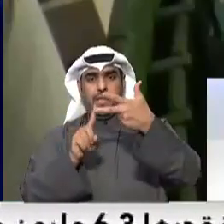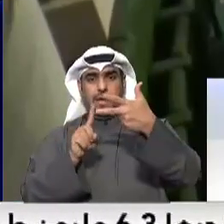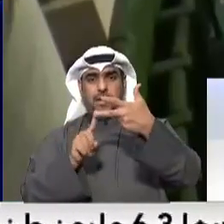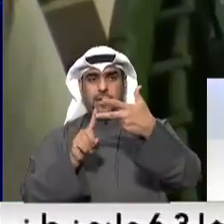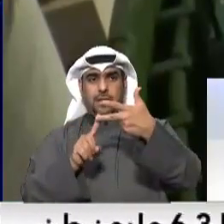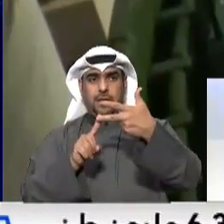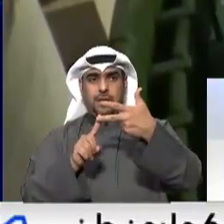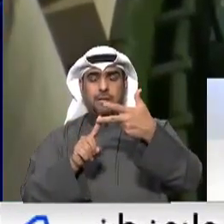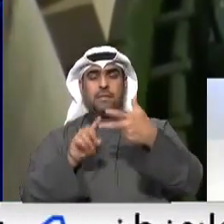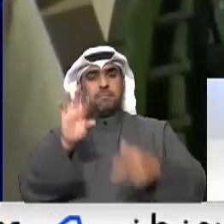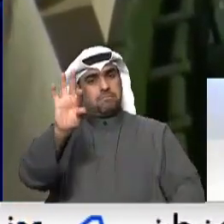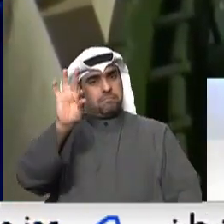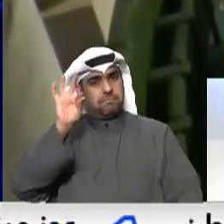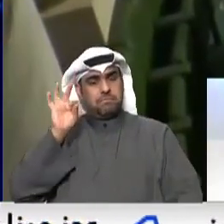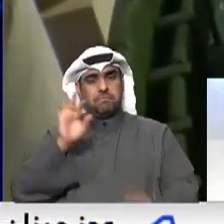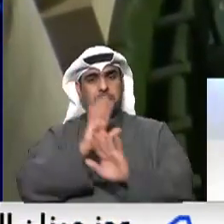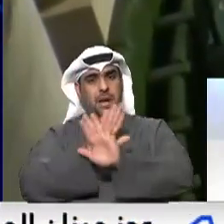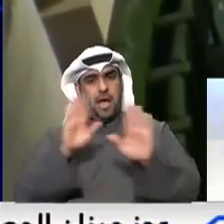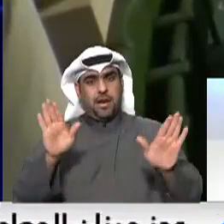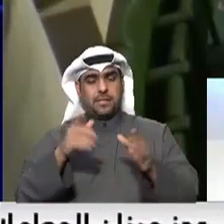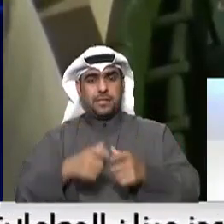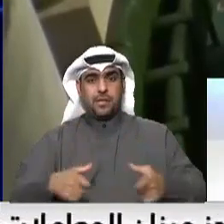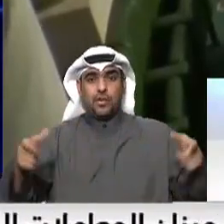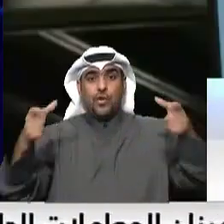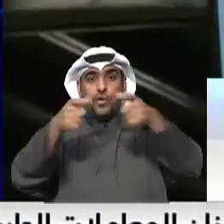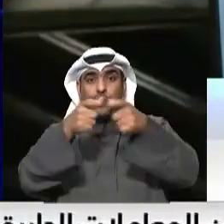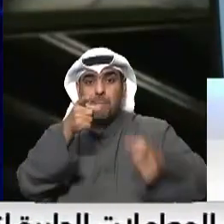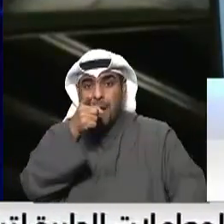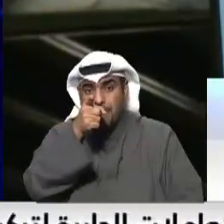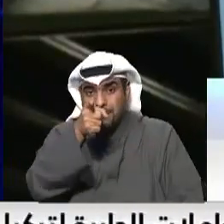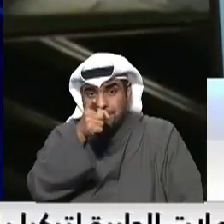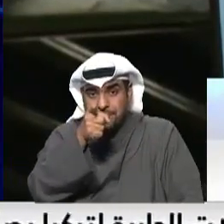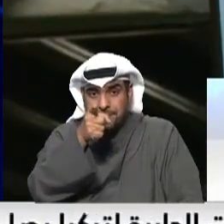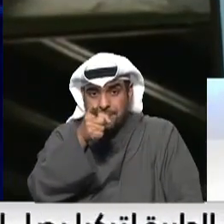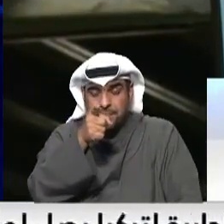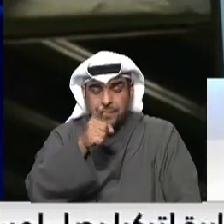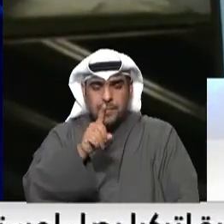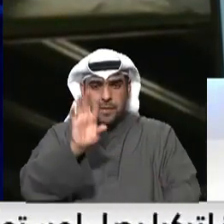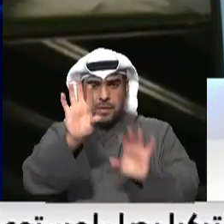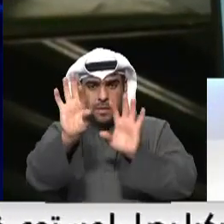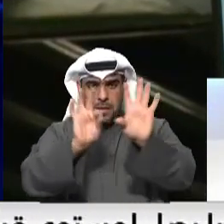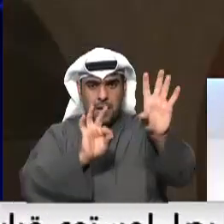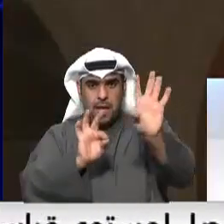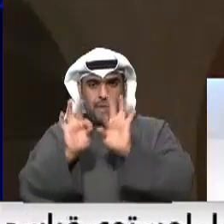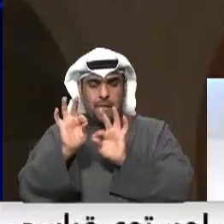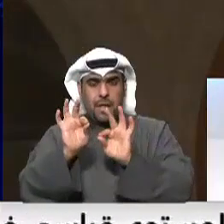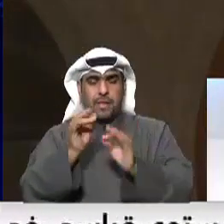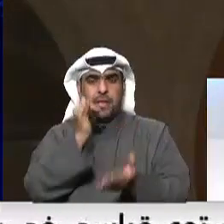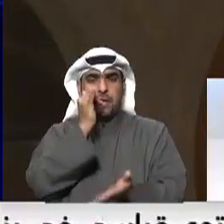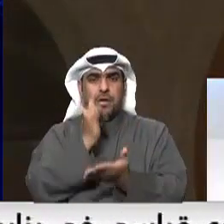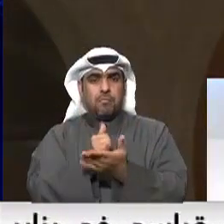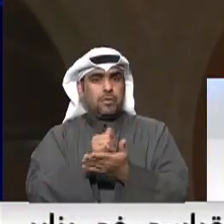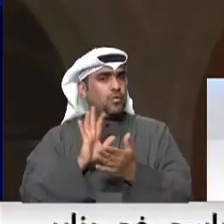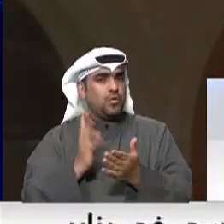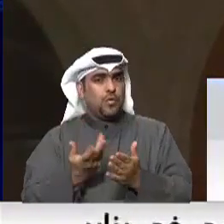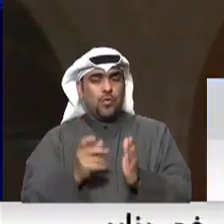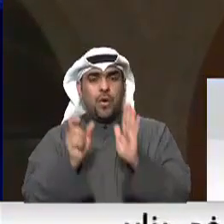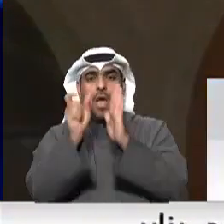نواب الشعب. أيضا هذه الجلسة شهدت تشكيل لجنة النظام الداخلي التي